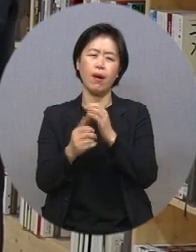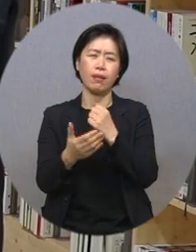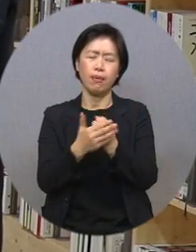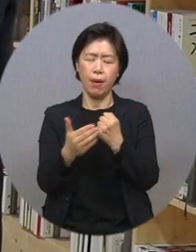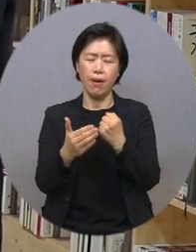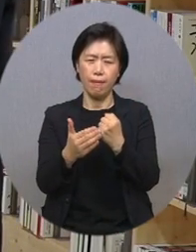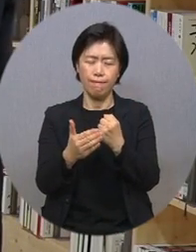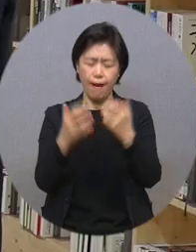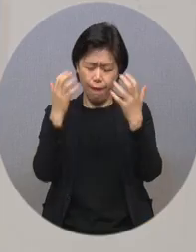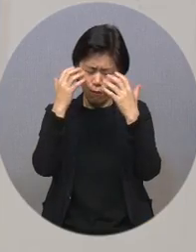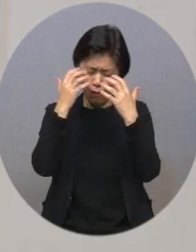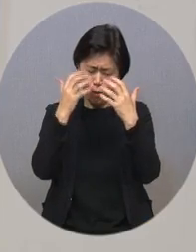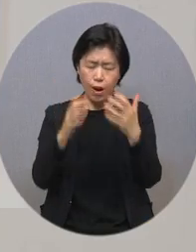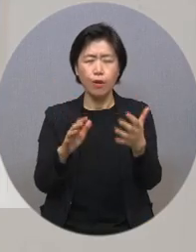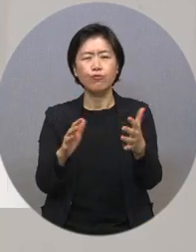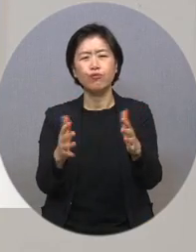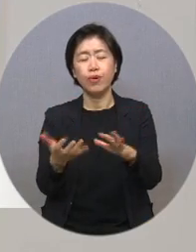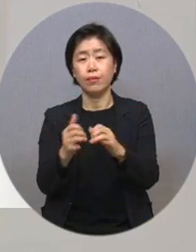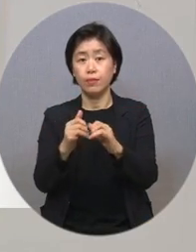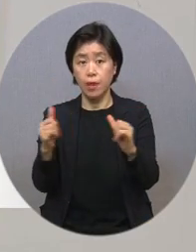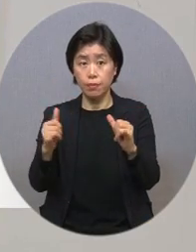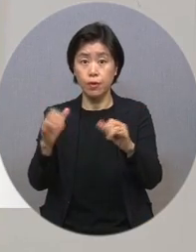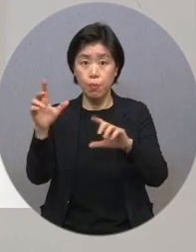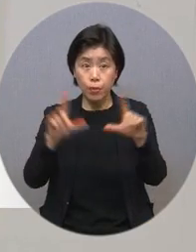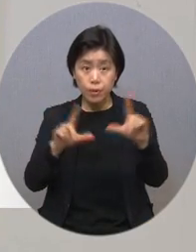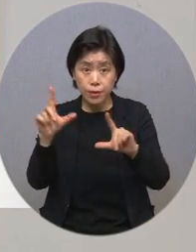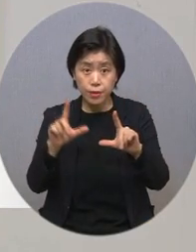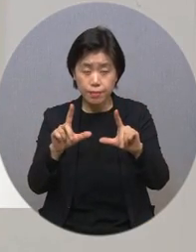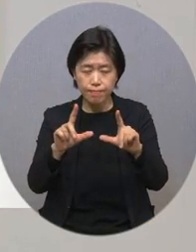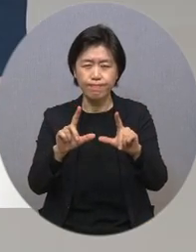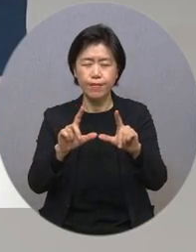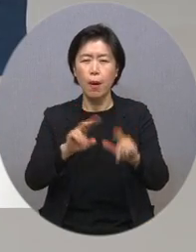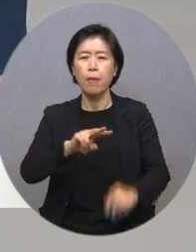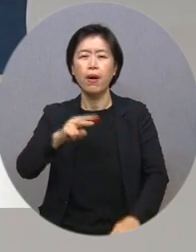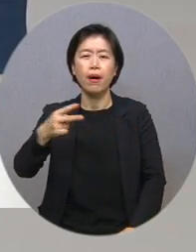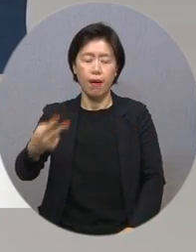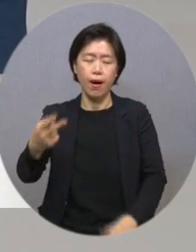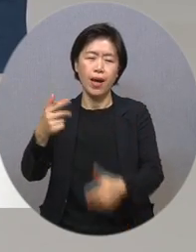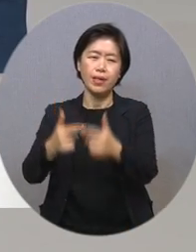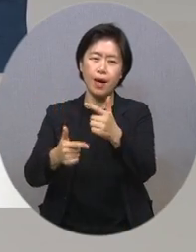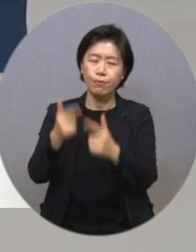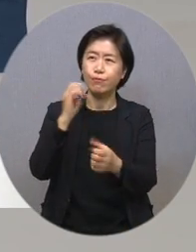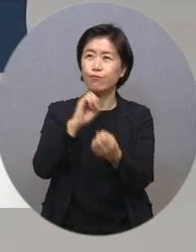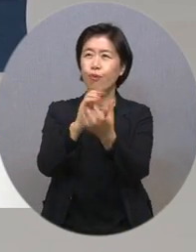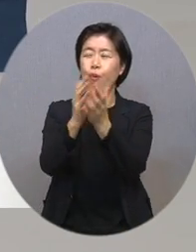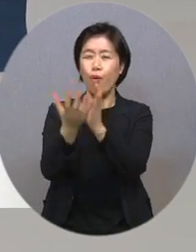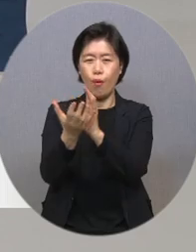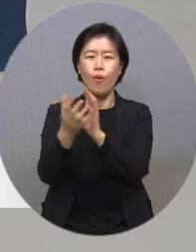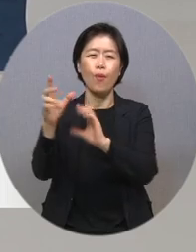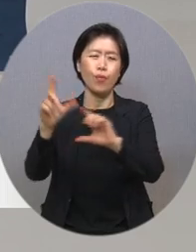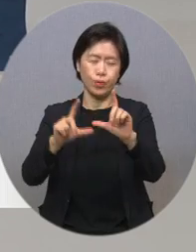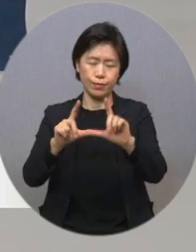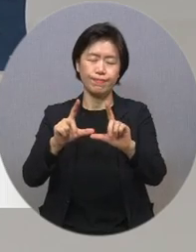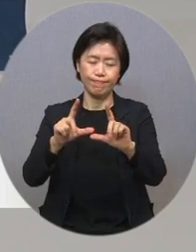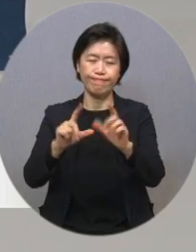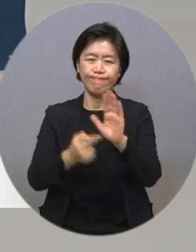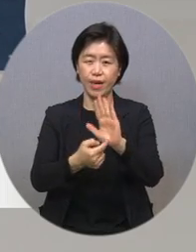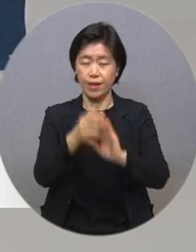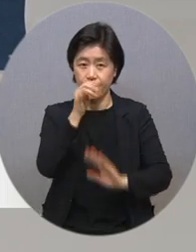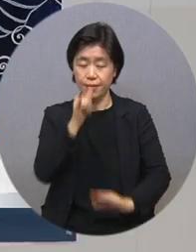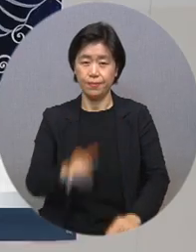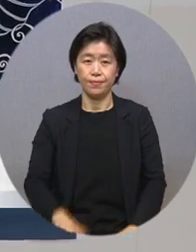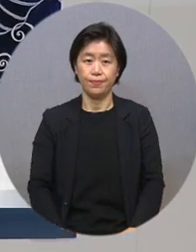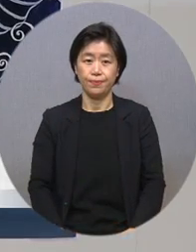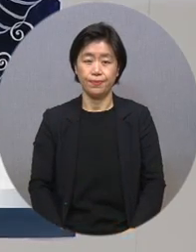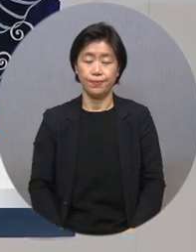떠난 사람들의 모습을 나무와 풀꽃 등으로 형상화한 몽환적인 그림으로 추모의 마음을 화폭에 담은